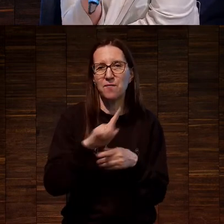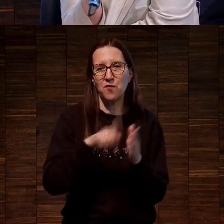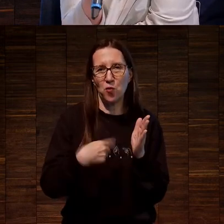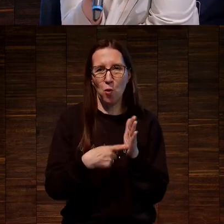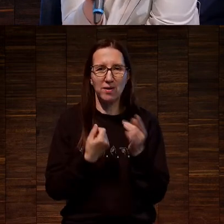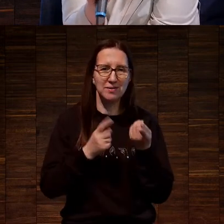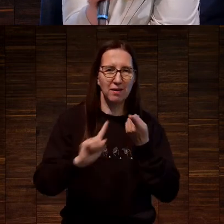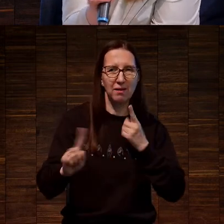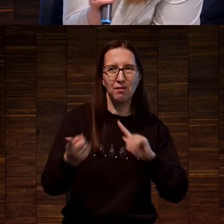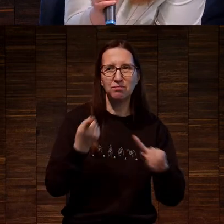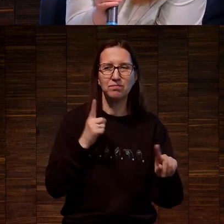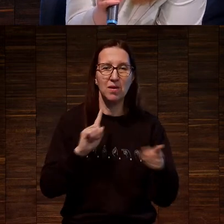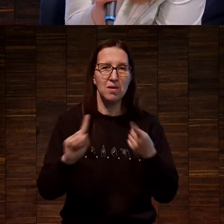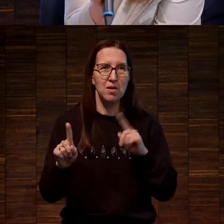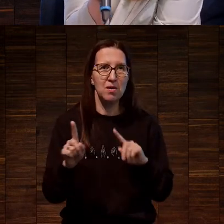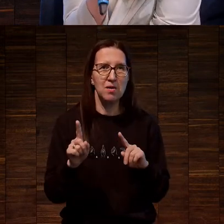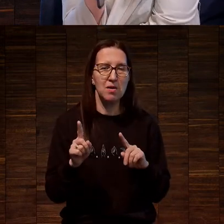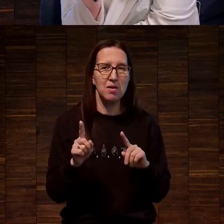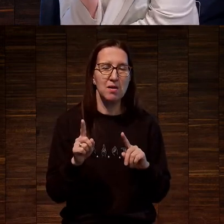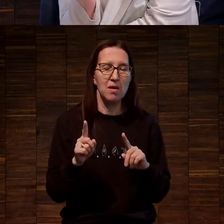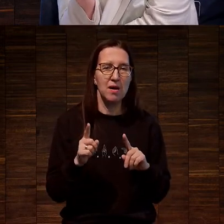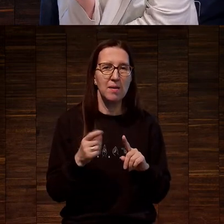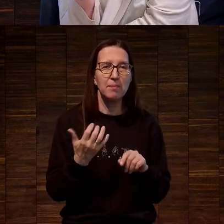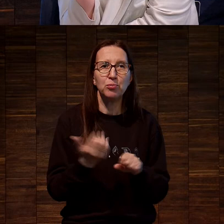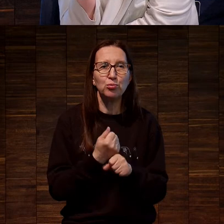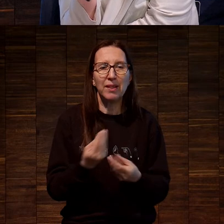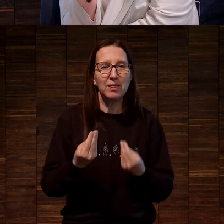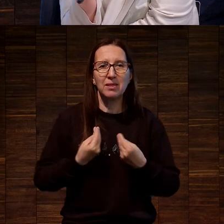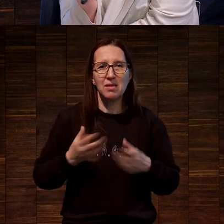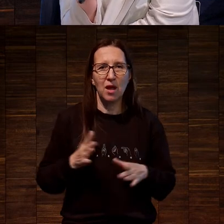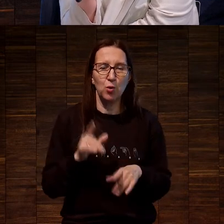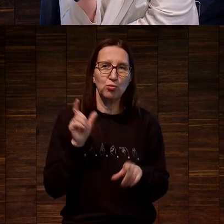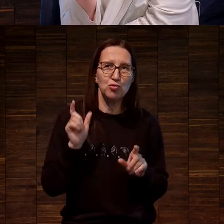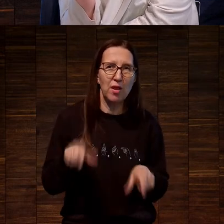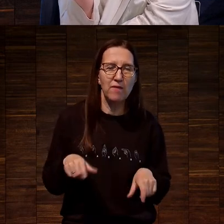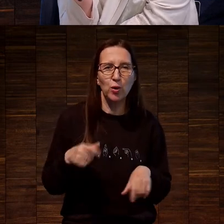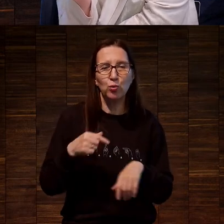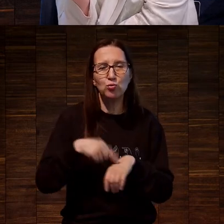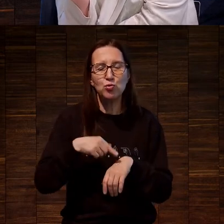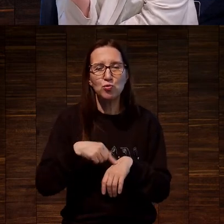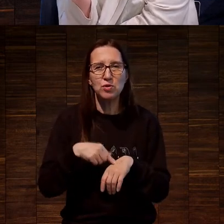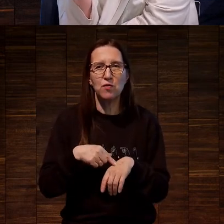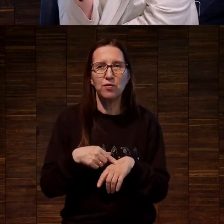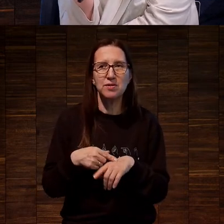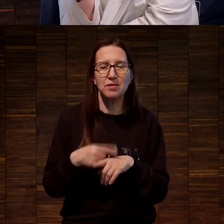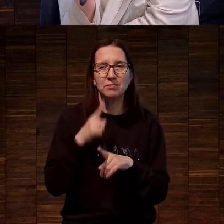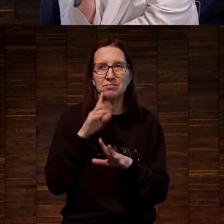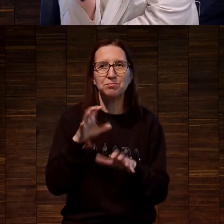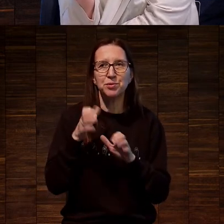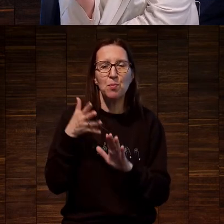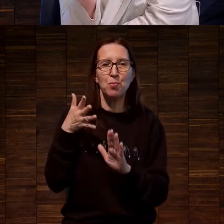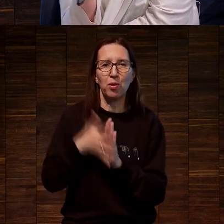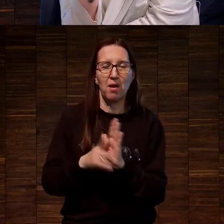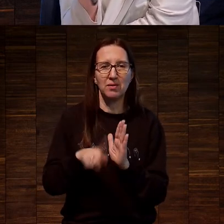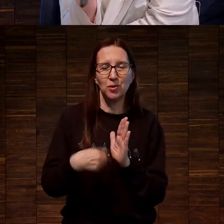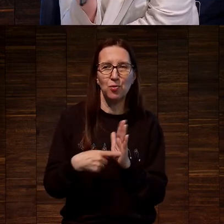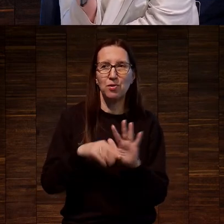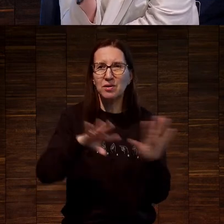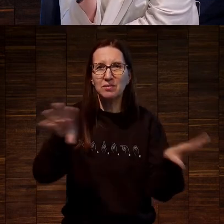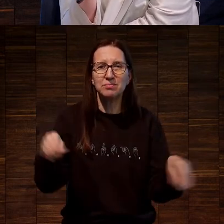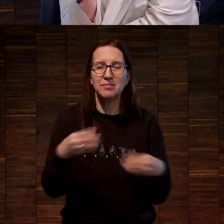маршруты тоже не позволяют нам чувствовать город во всей его